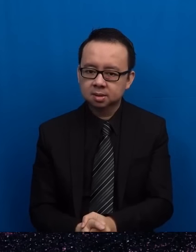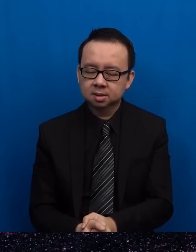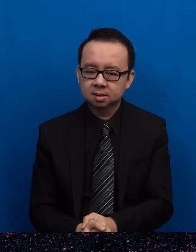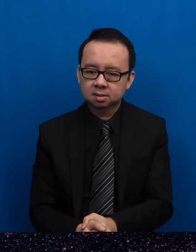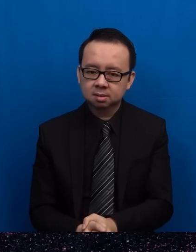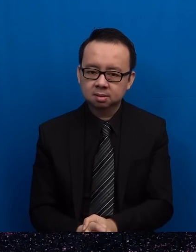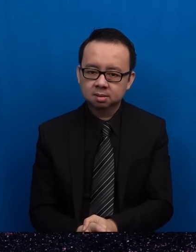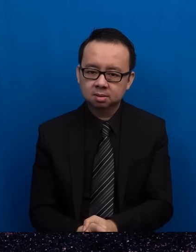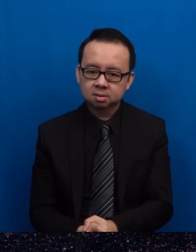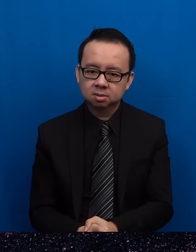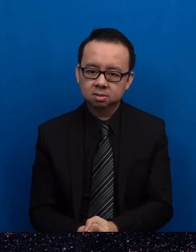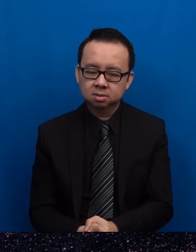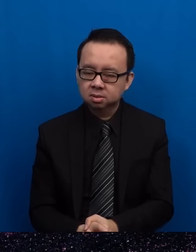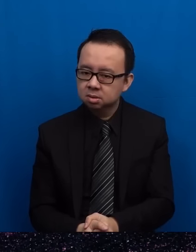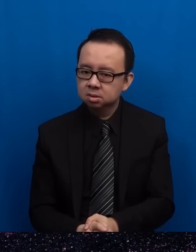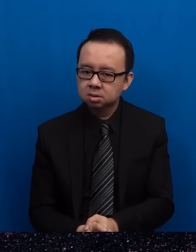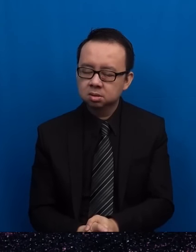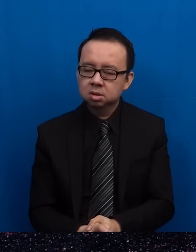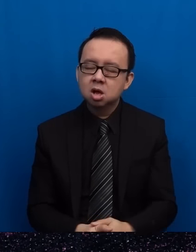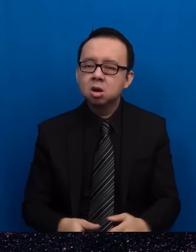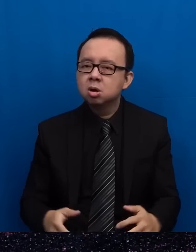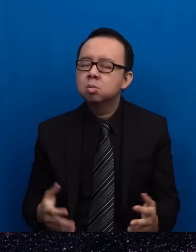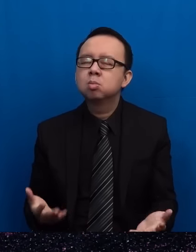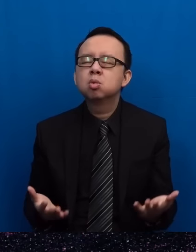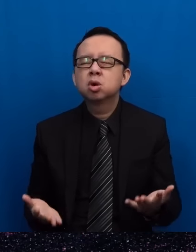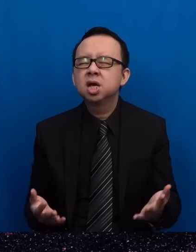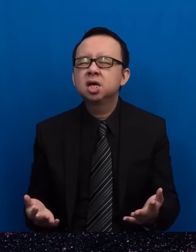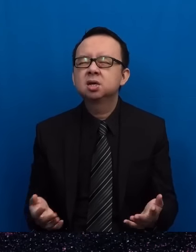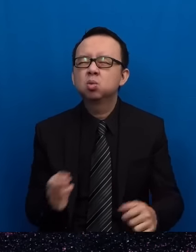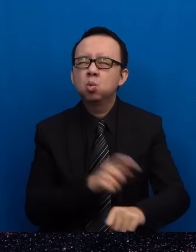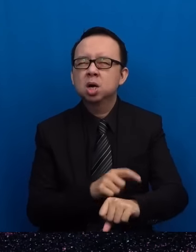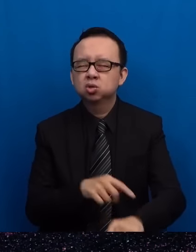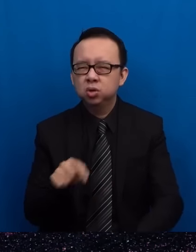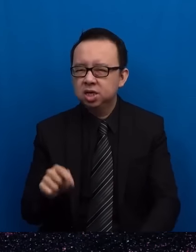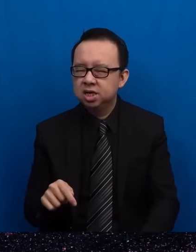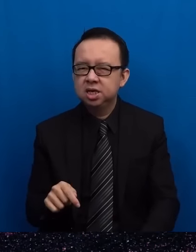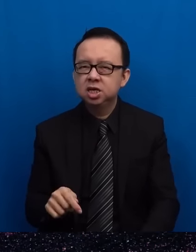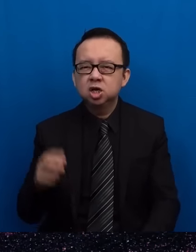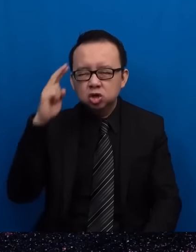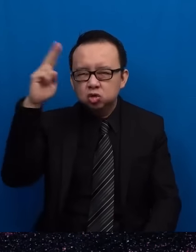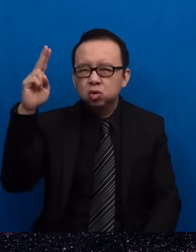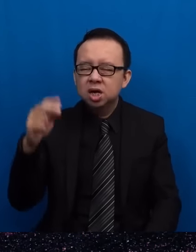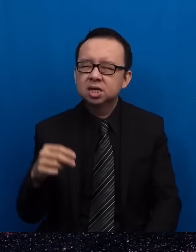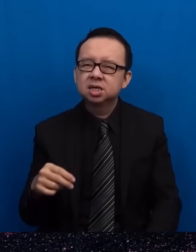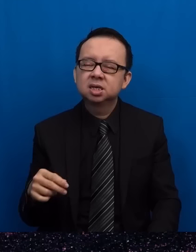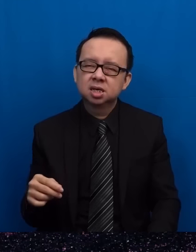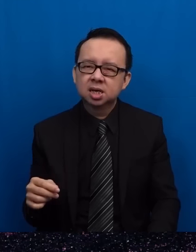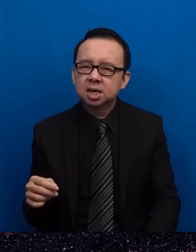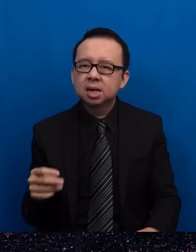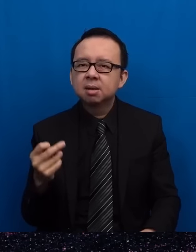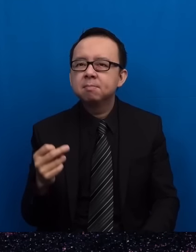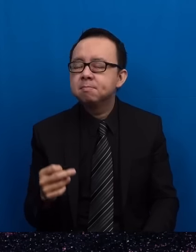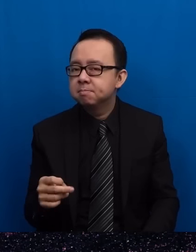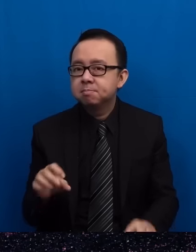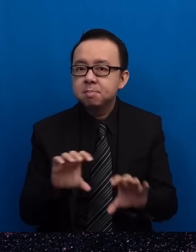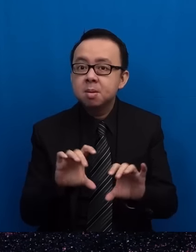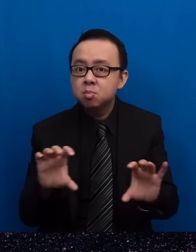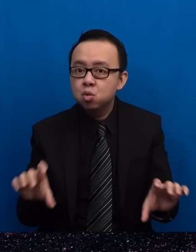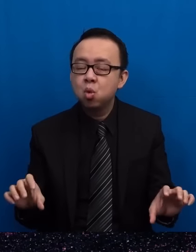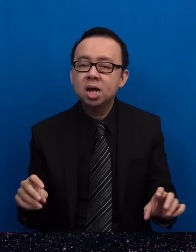Oke? Mungkin sekarang ini adalah Tuhan memang sedang meragi rotimu. Tuhan